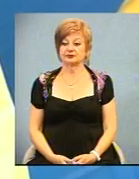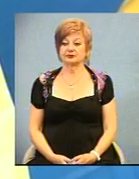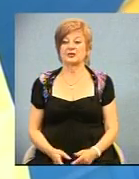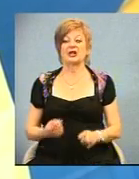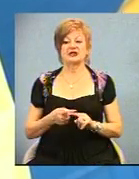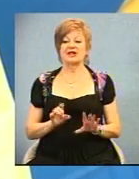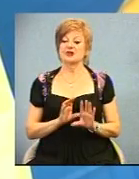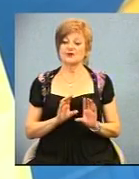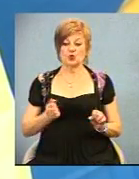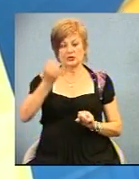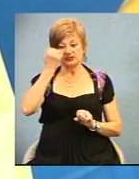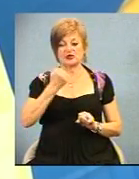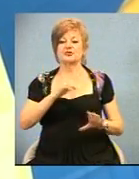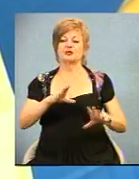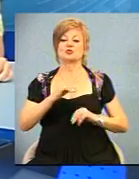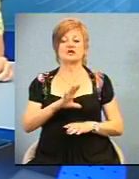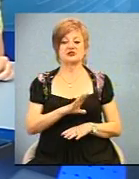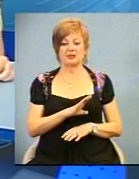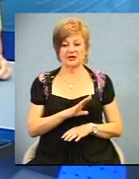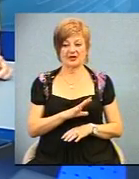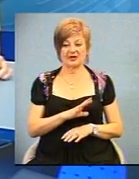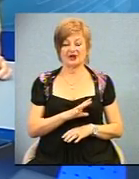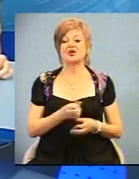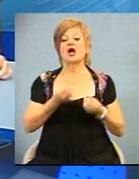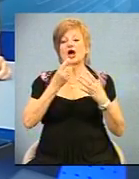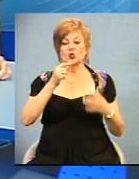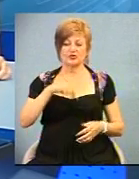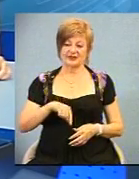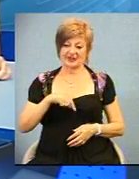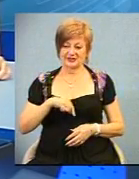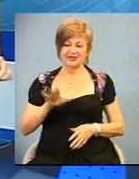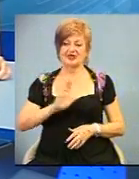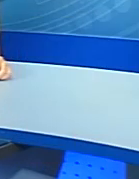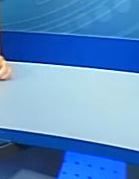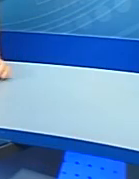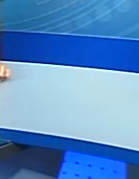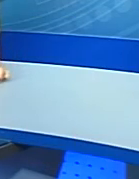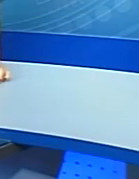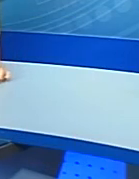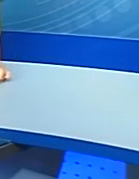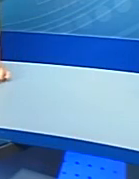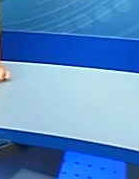На цьому все. Дякуємо, що були з нами. Гарного вам настрою і всього найкращого.